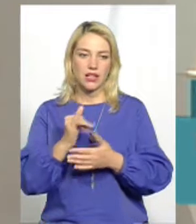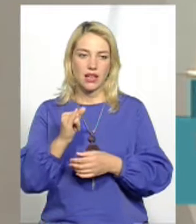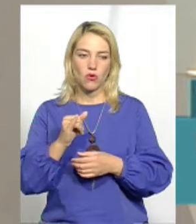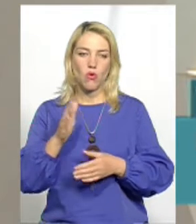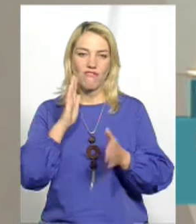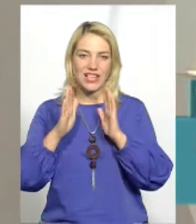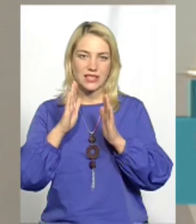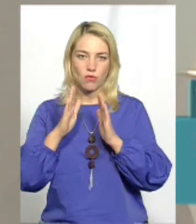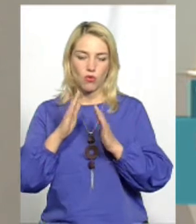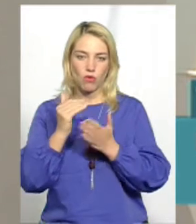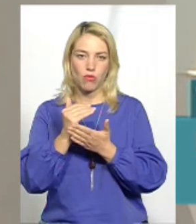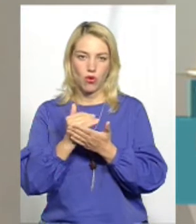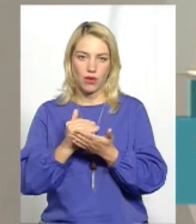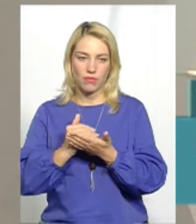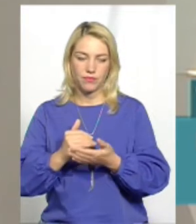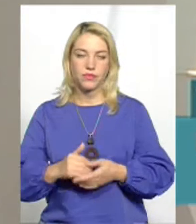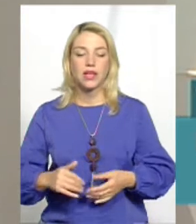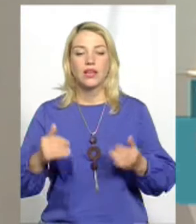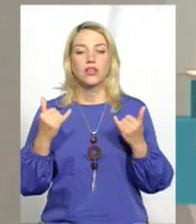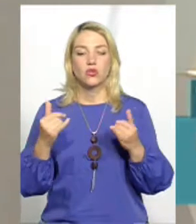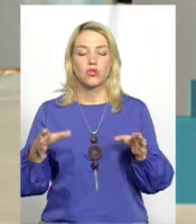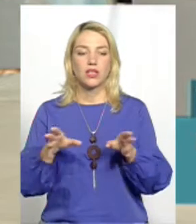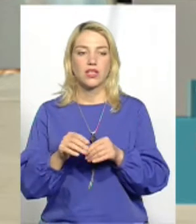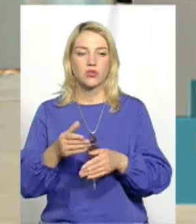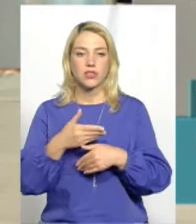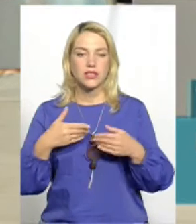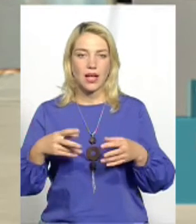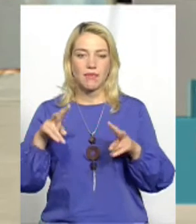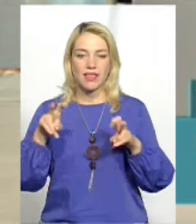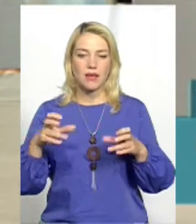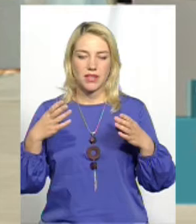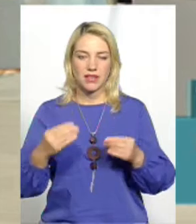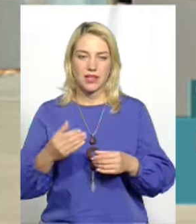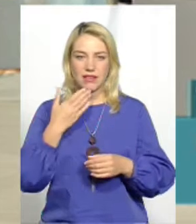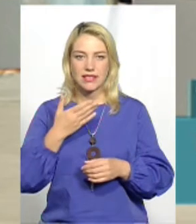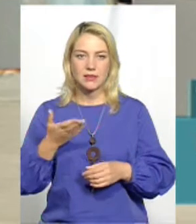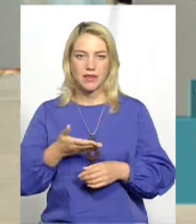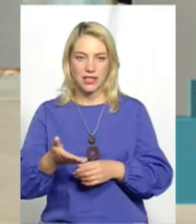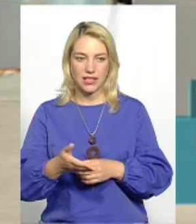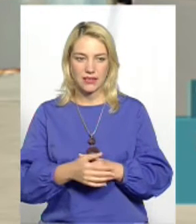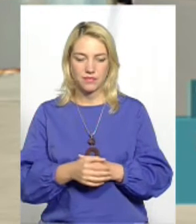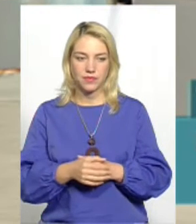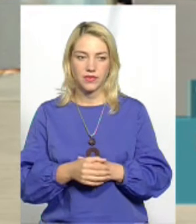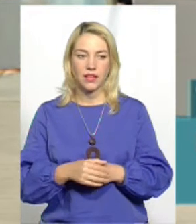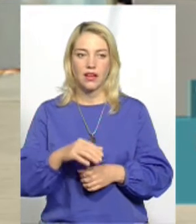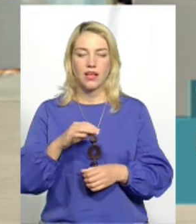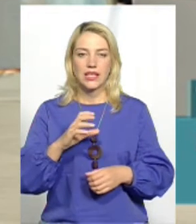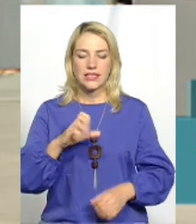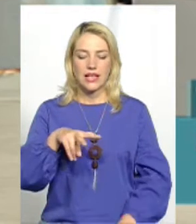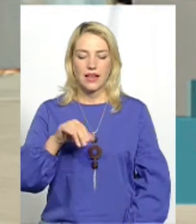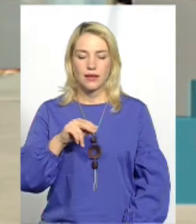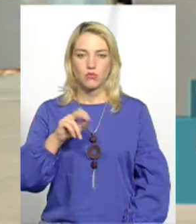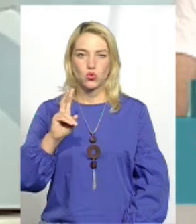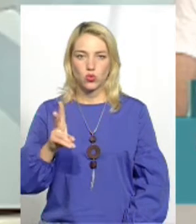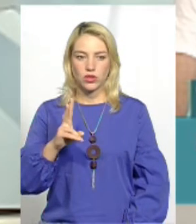мережі Facebook. Сьогодні разом з нами у темі дня спікери. Олег